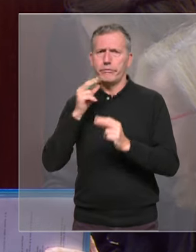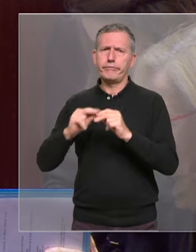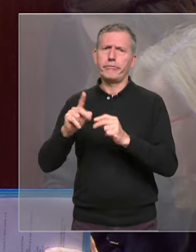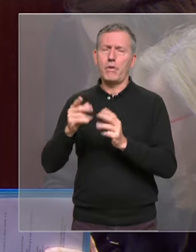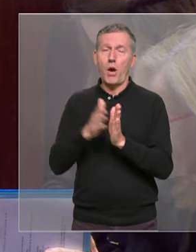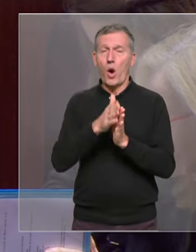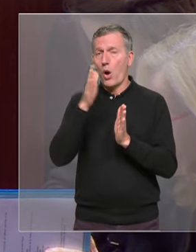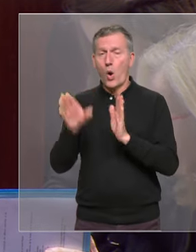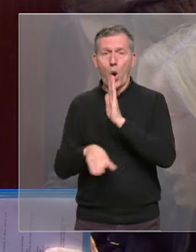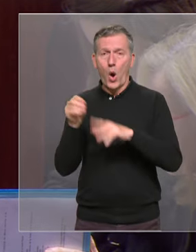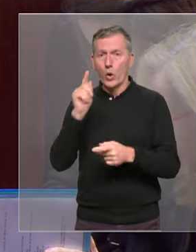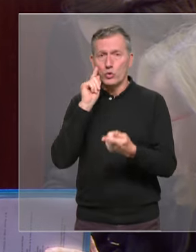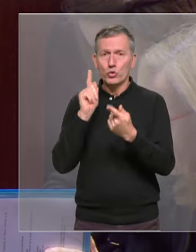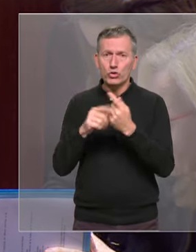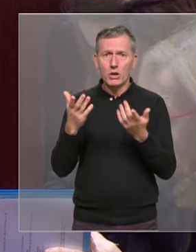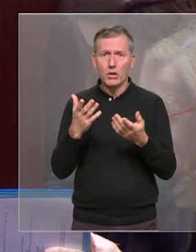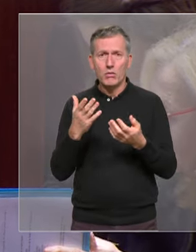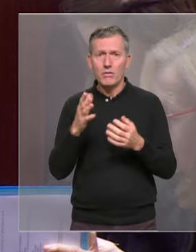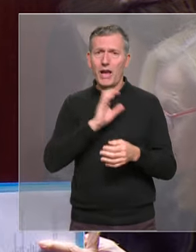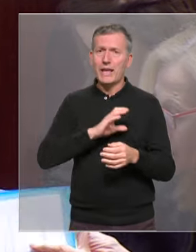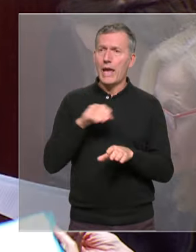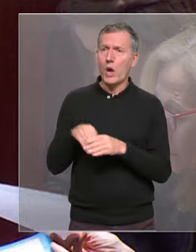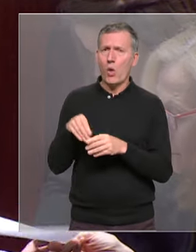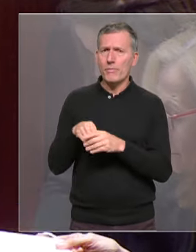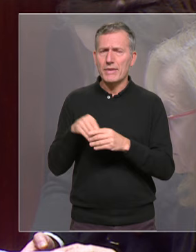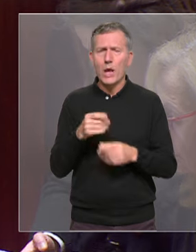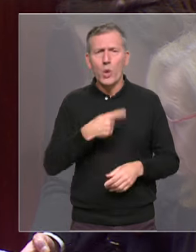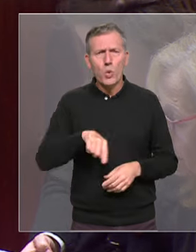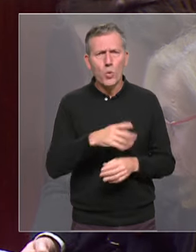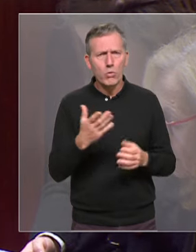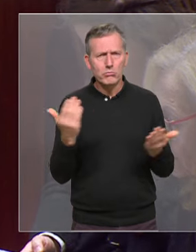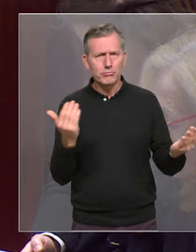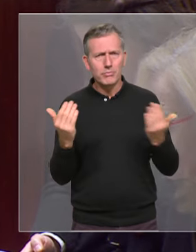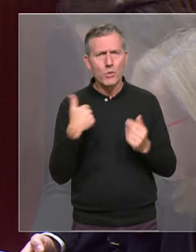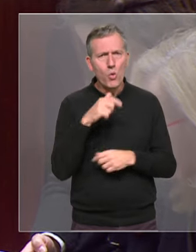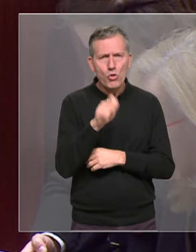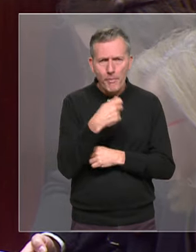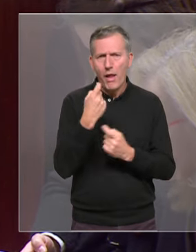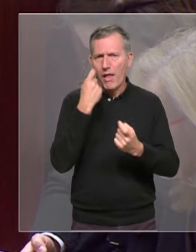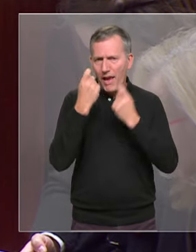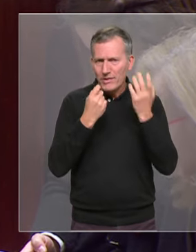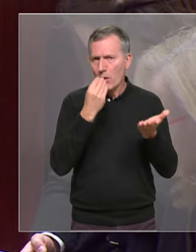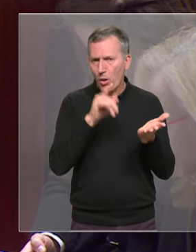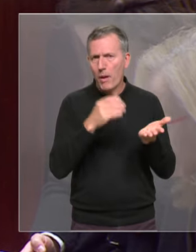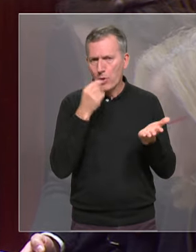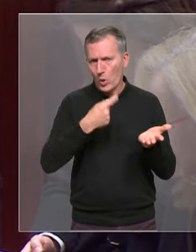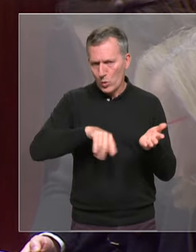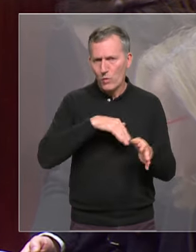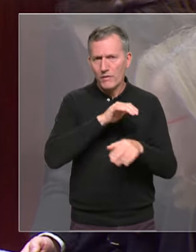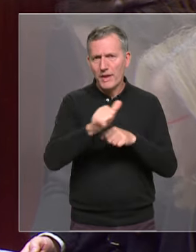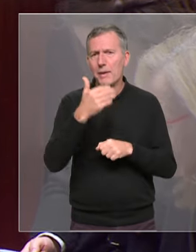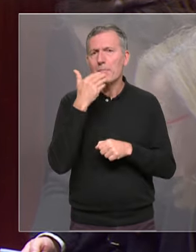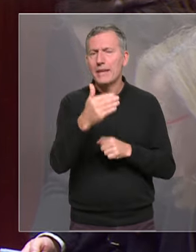côté du sujet sur d'éventuelles économies que l'on ferait. Il est normal de s'interroger, je le redis, sur la pertinence, c'est ce que nous faisons. Merci